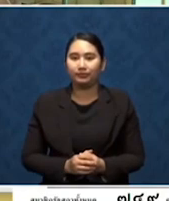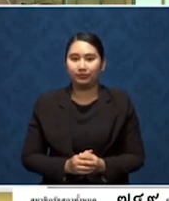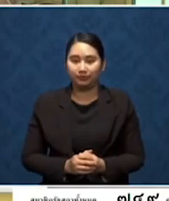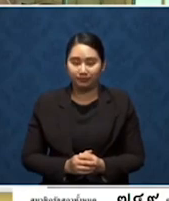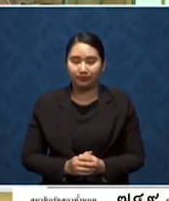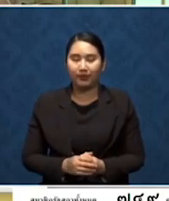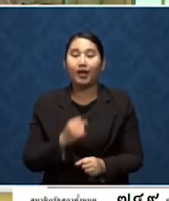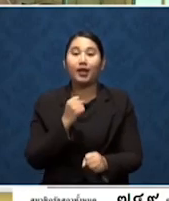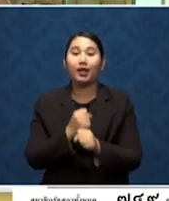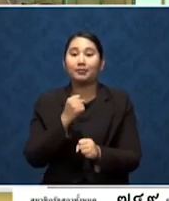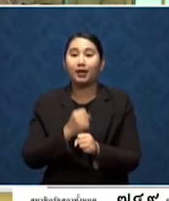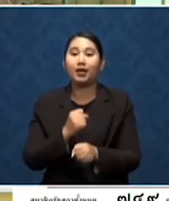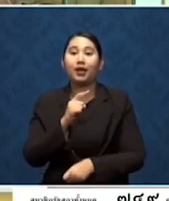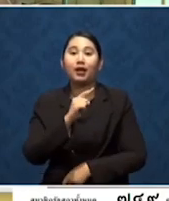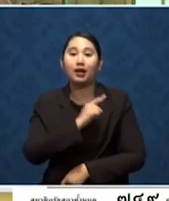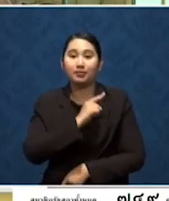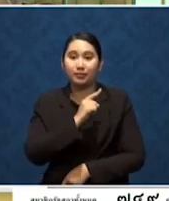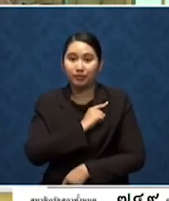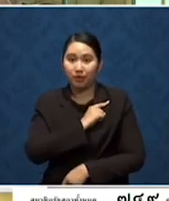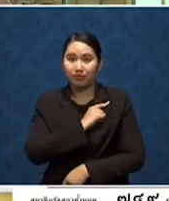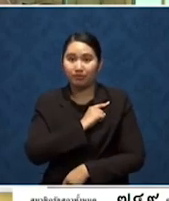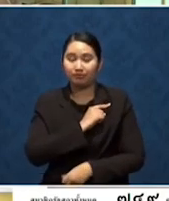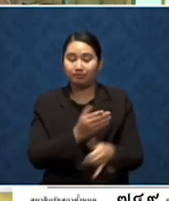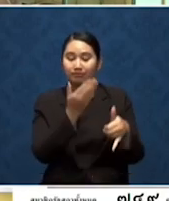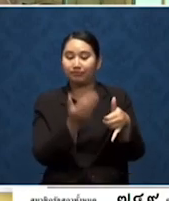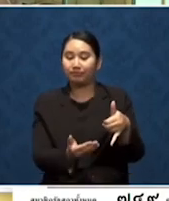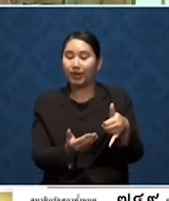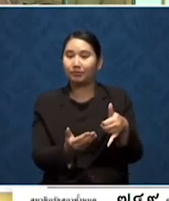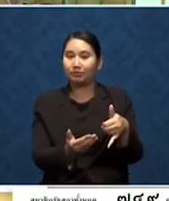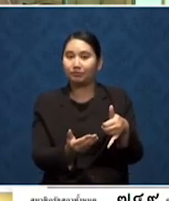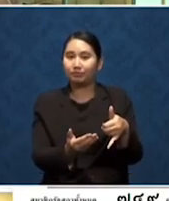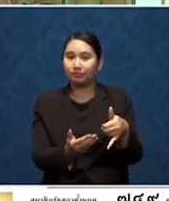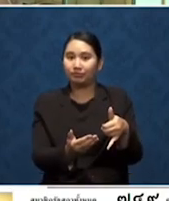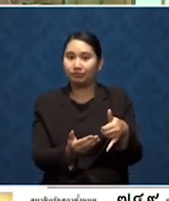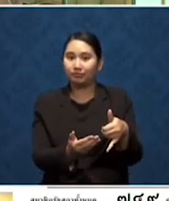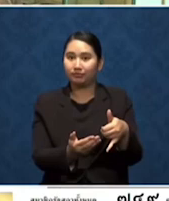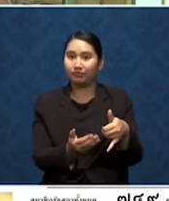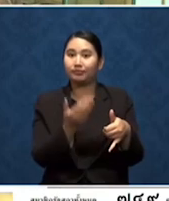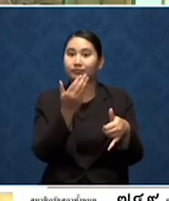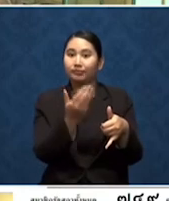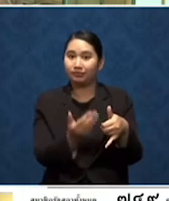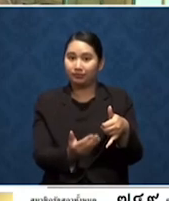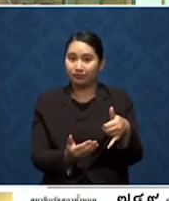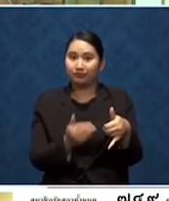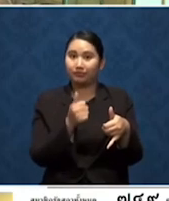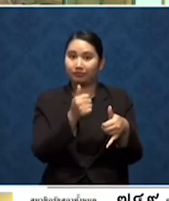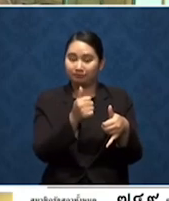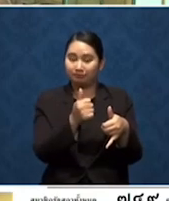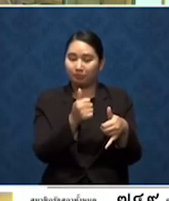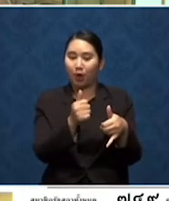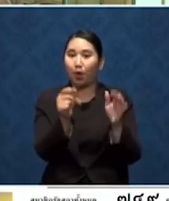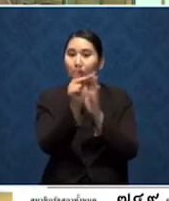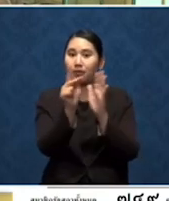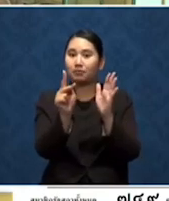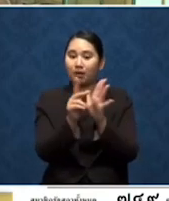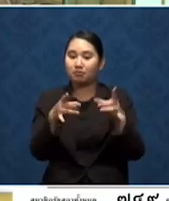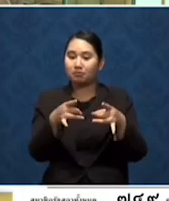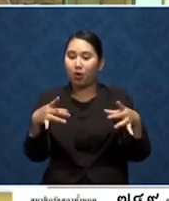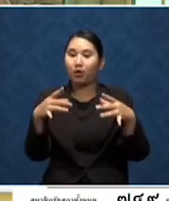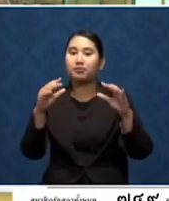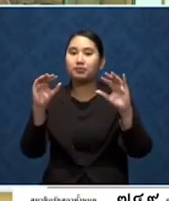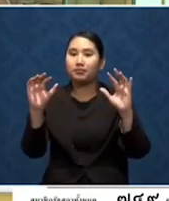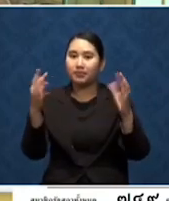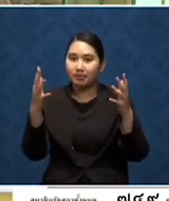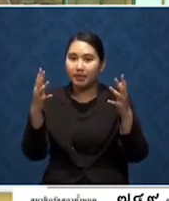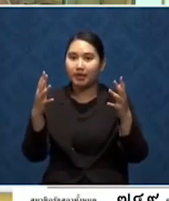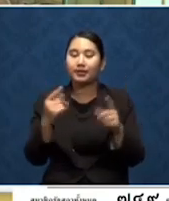ที่จะต้องเลือกบุคคลที่มีคุณสมบัติไม่มีลักษณะต้องห้ามตาม